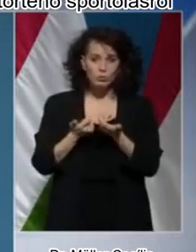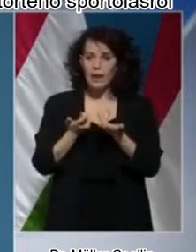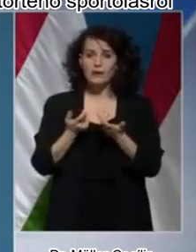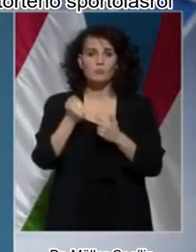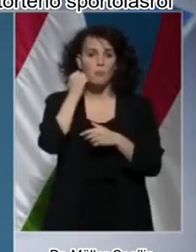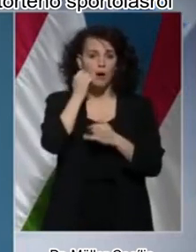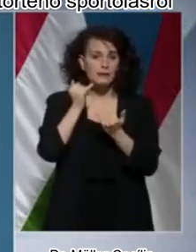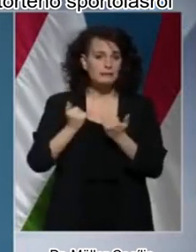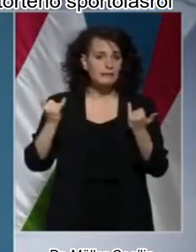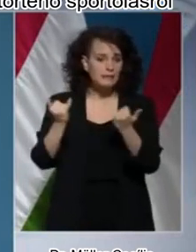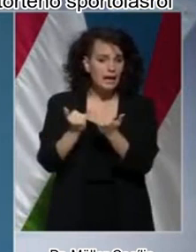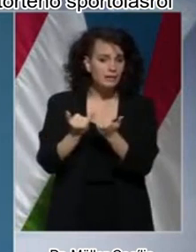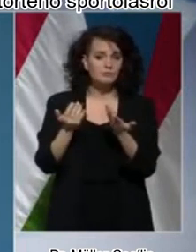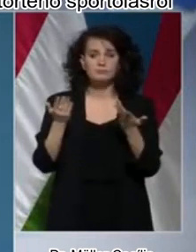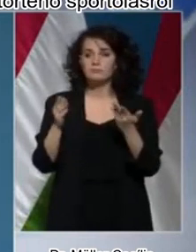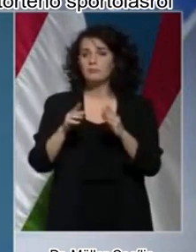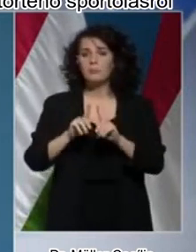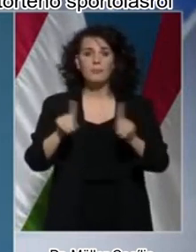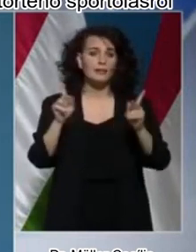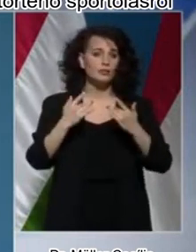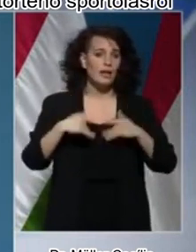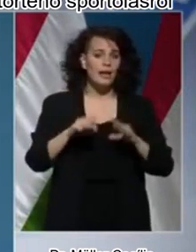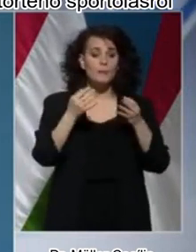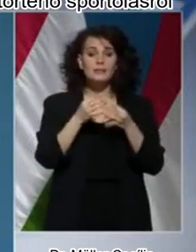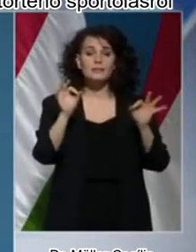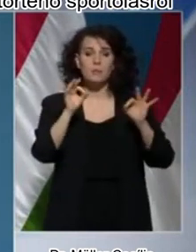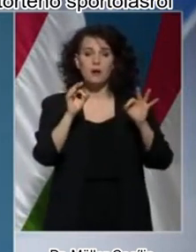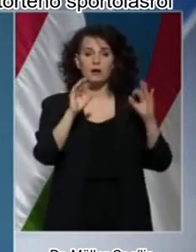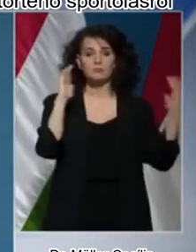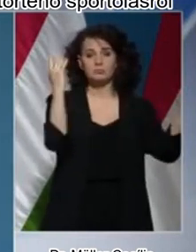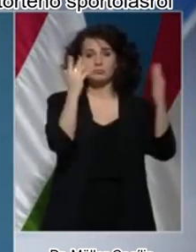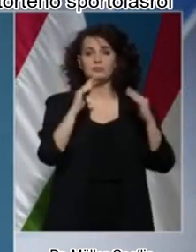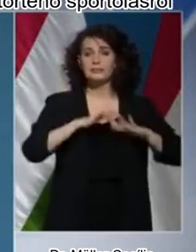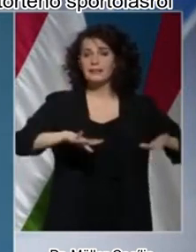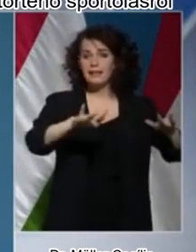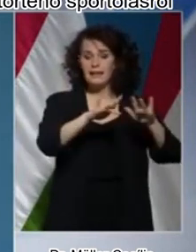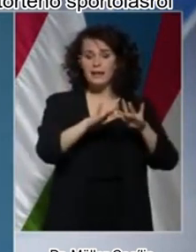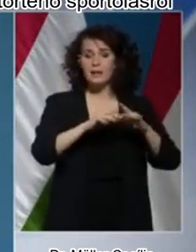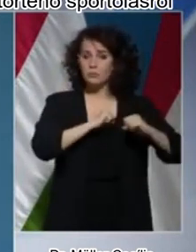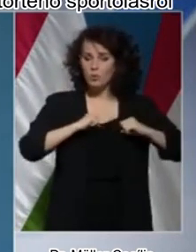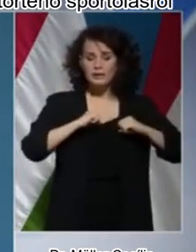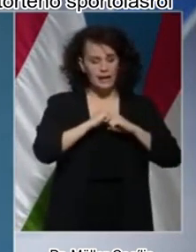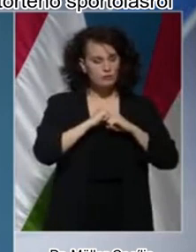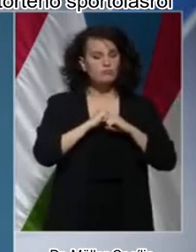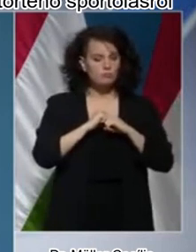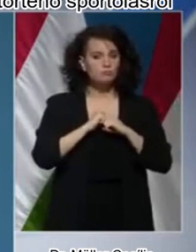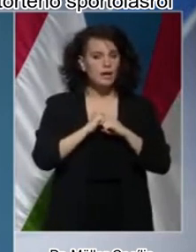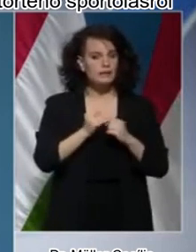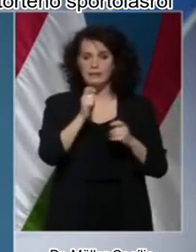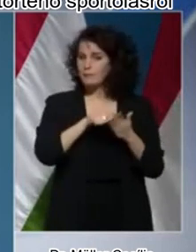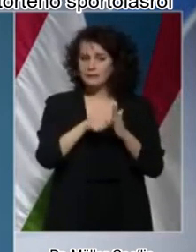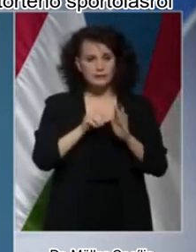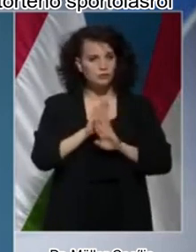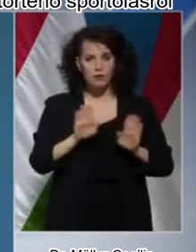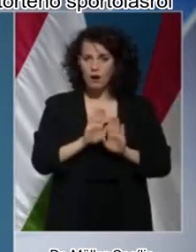Margit-szigeten és egyéb helyeken, ahol szabad térbe tudnak mozogni, az nem